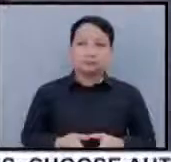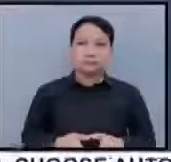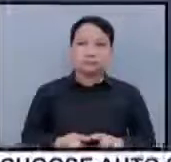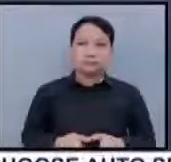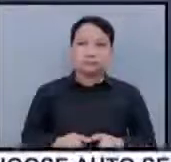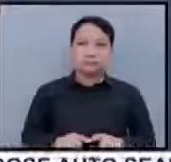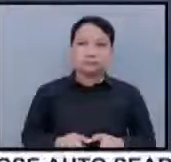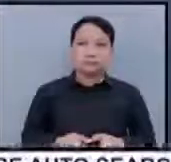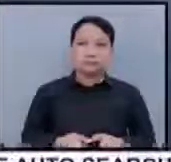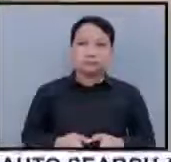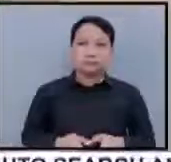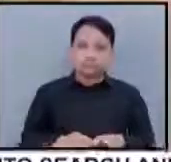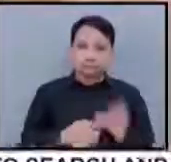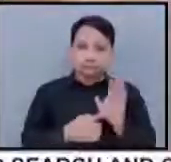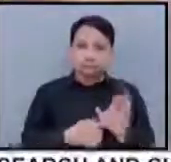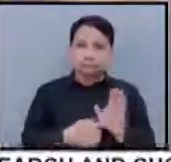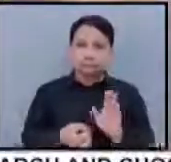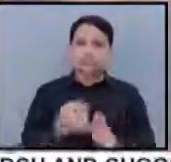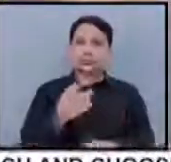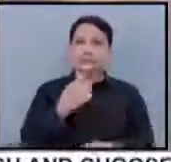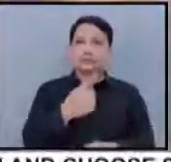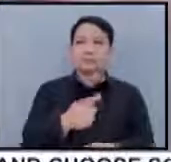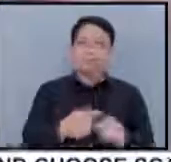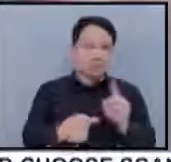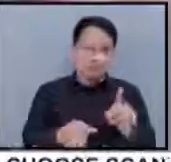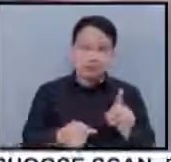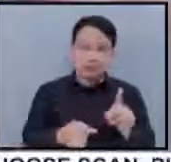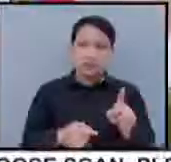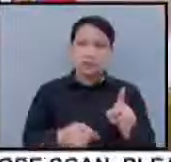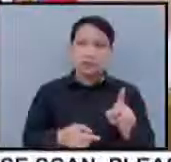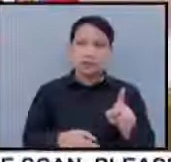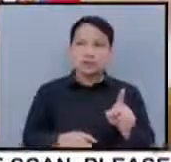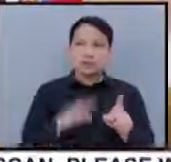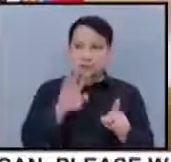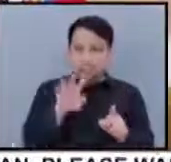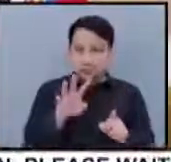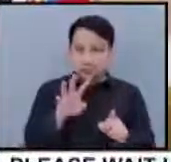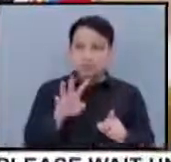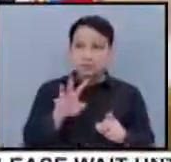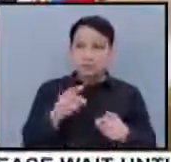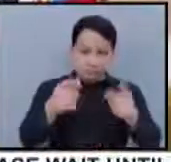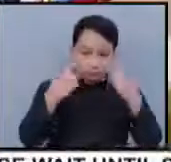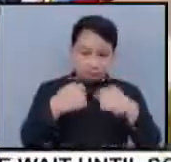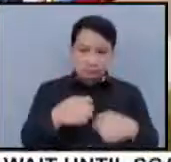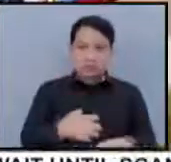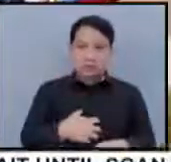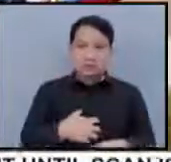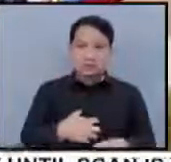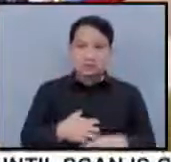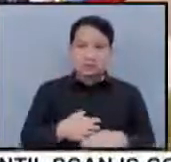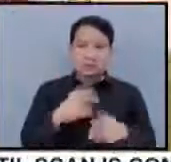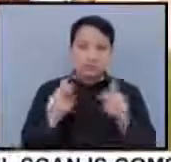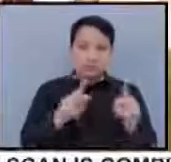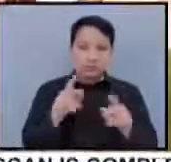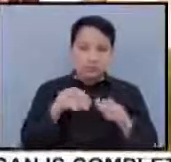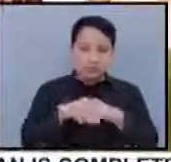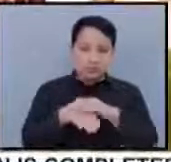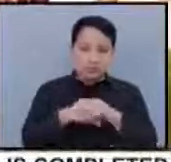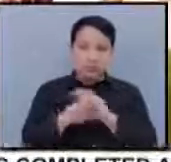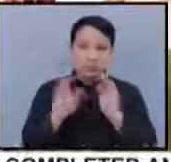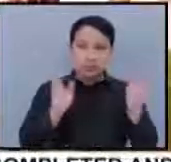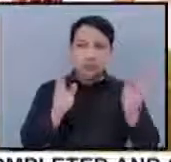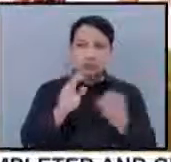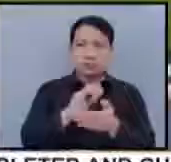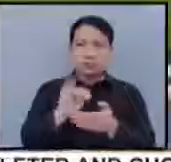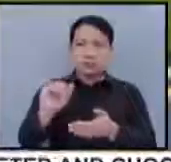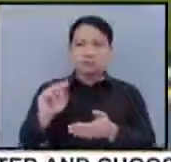Nag-uwi na hindi lamang isa, kung hindi apat na gintong medalya ang Philippine Accessible Disability Services Inc. Dragon Boat